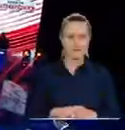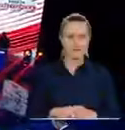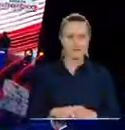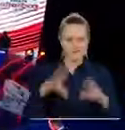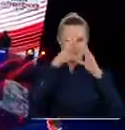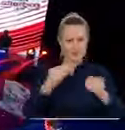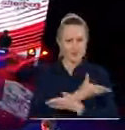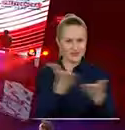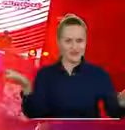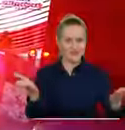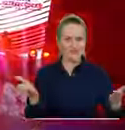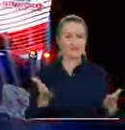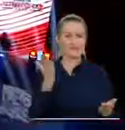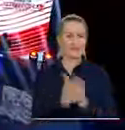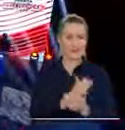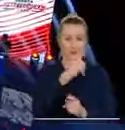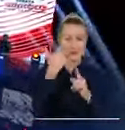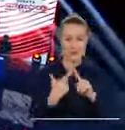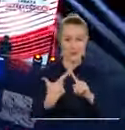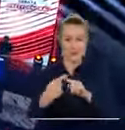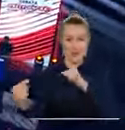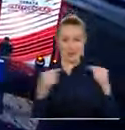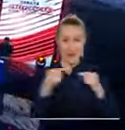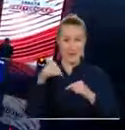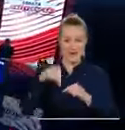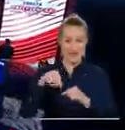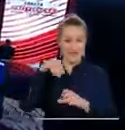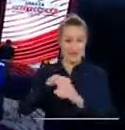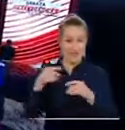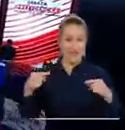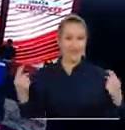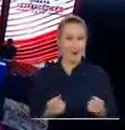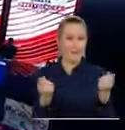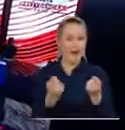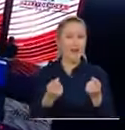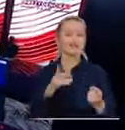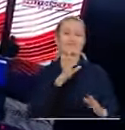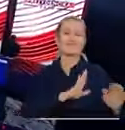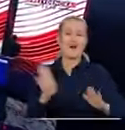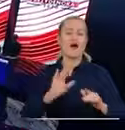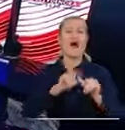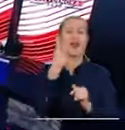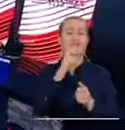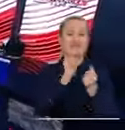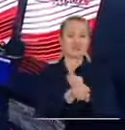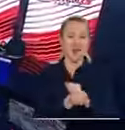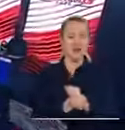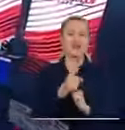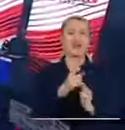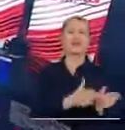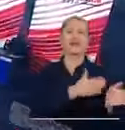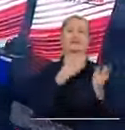Szanowni Państwo, to już druga debata tej kampanii. Debata w podobnej formule z dwiema zmianami. Mamy